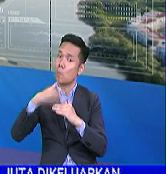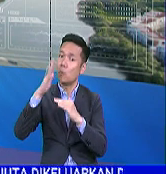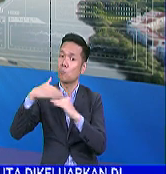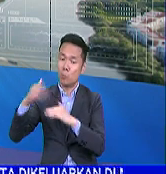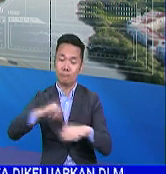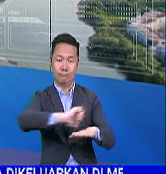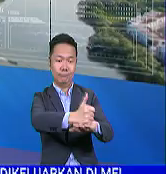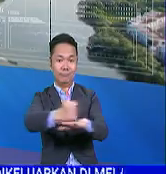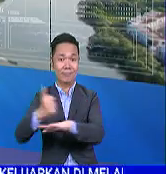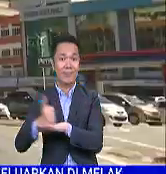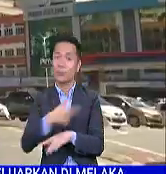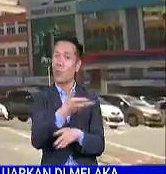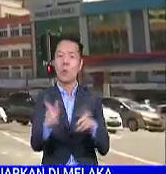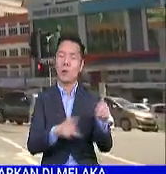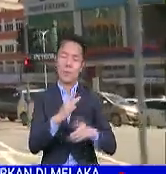Kinabalu.